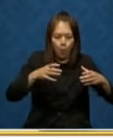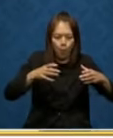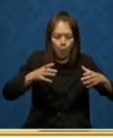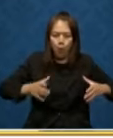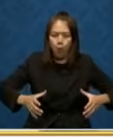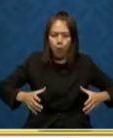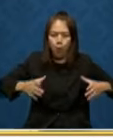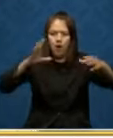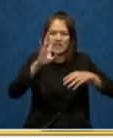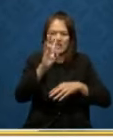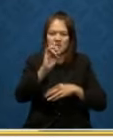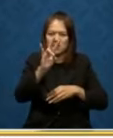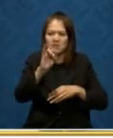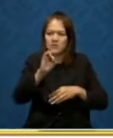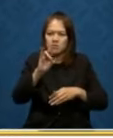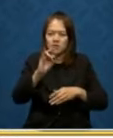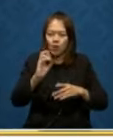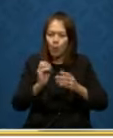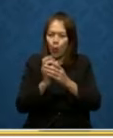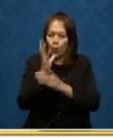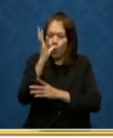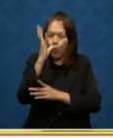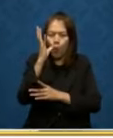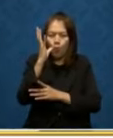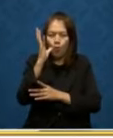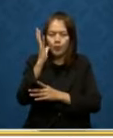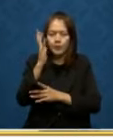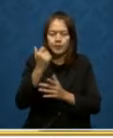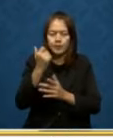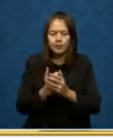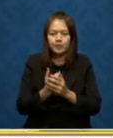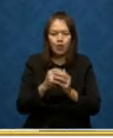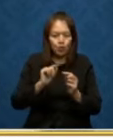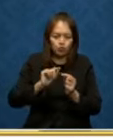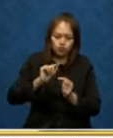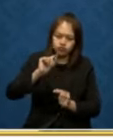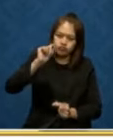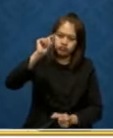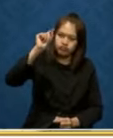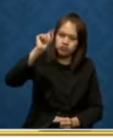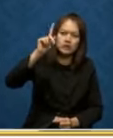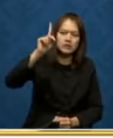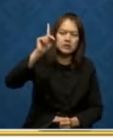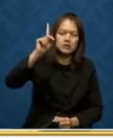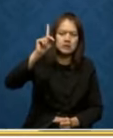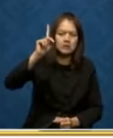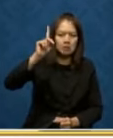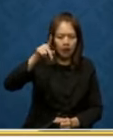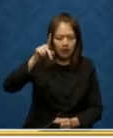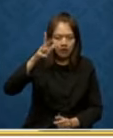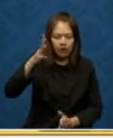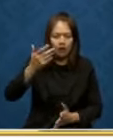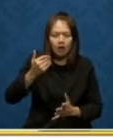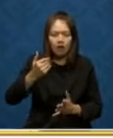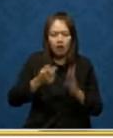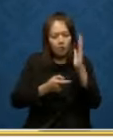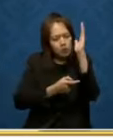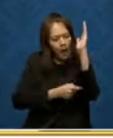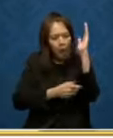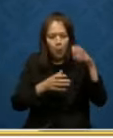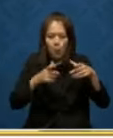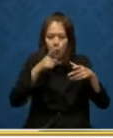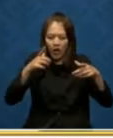77ต้นนะครับ 70 7ต้นต่อไร่แล้วก็ความสูงของไม้เนี่ยครับเป็นพันอย่างที่มันมีความสมบูรณ์